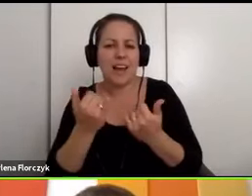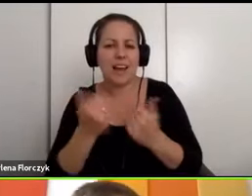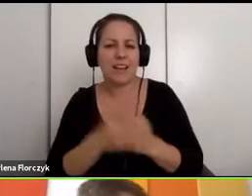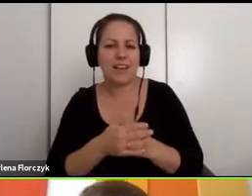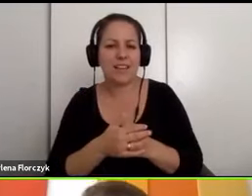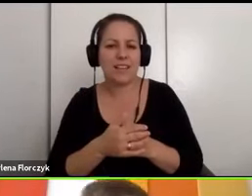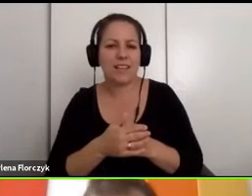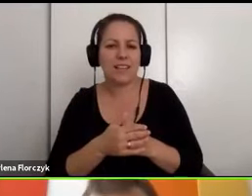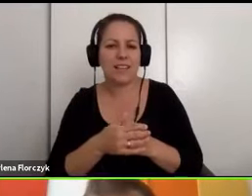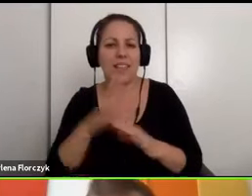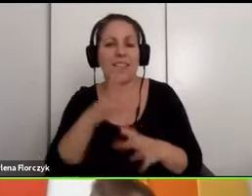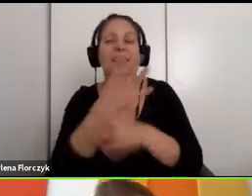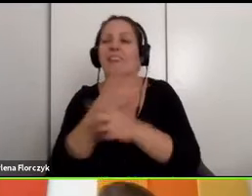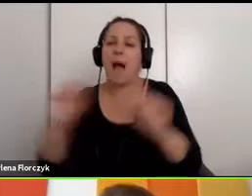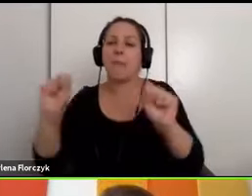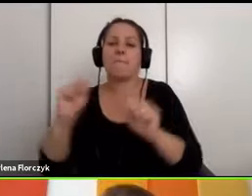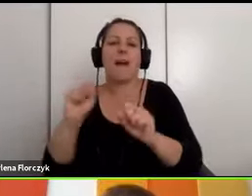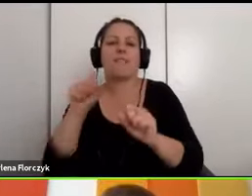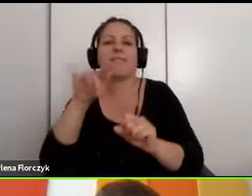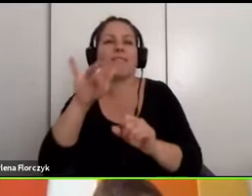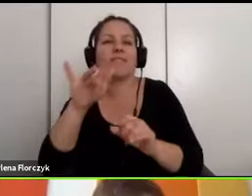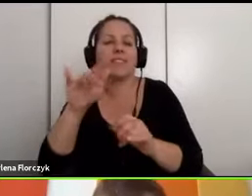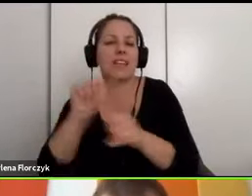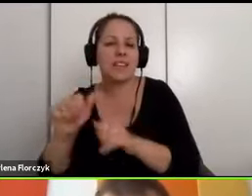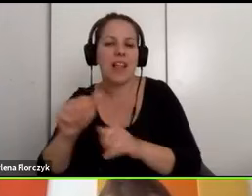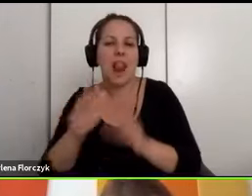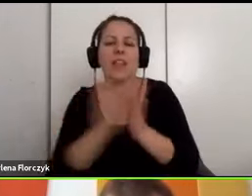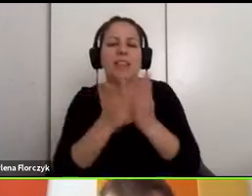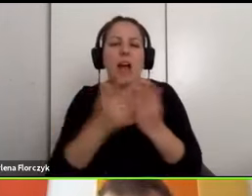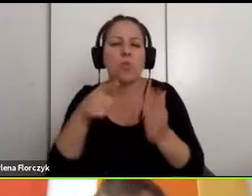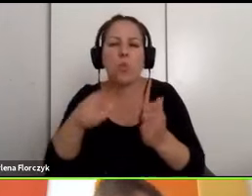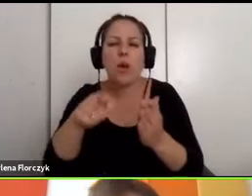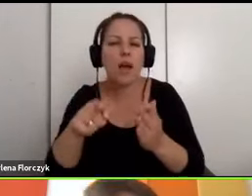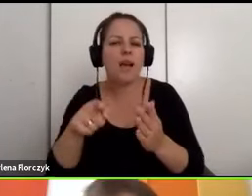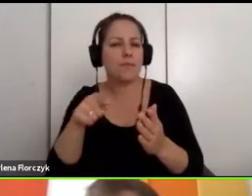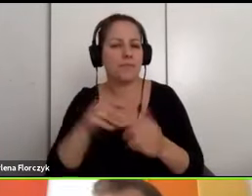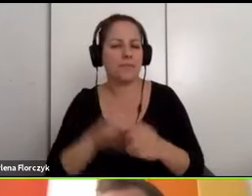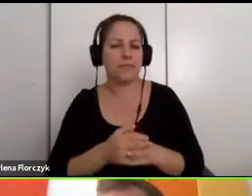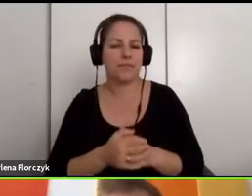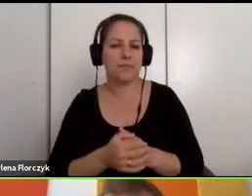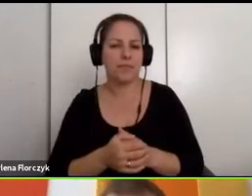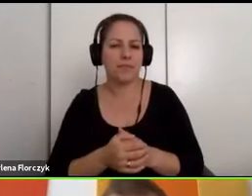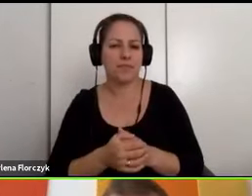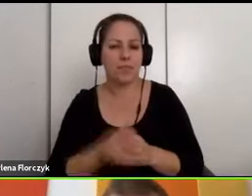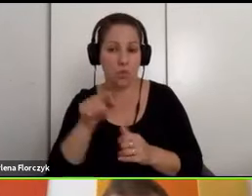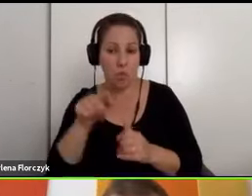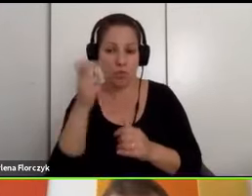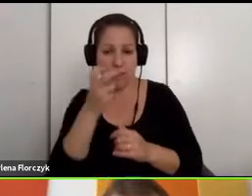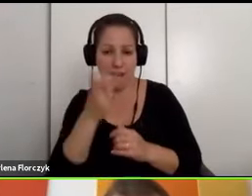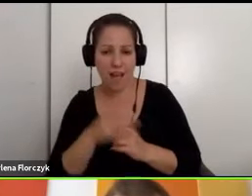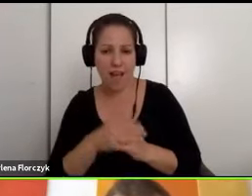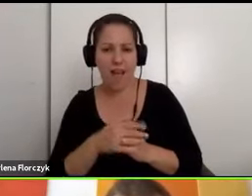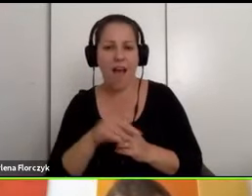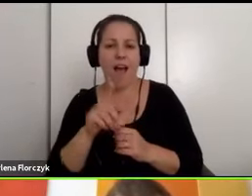jakby na przykład dramat, który ze sobą niesie, czy literaturę i tak dalej, że to jest jakby ciekawe, ale też